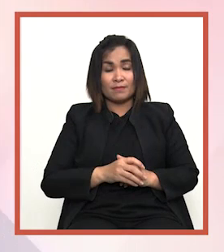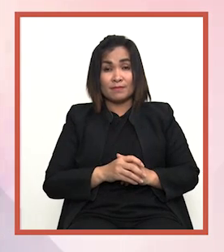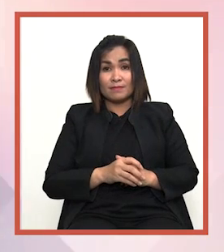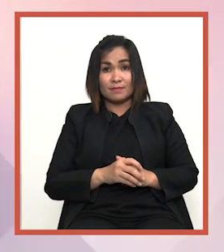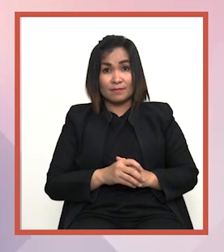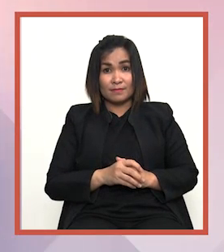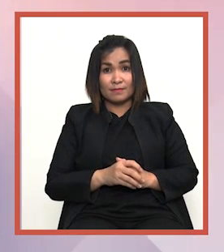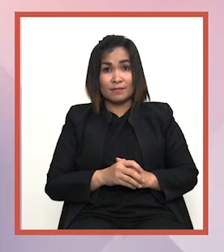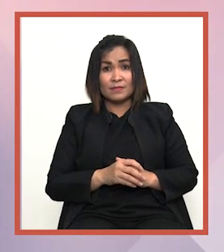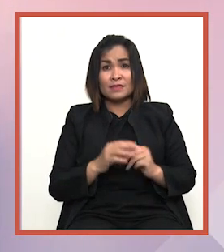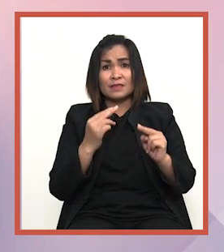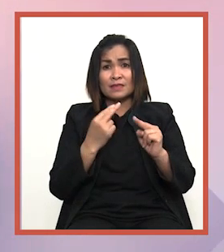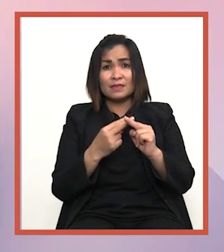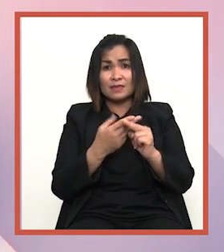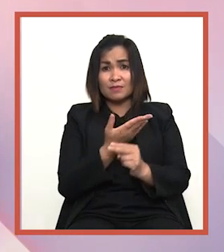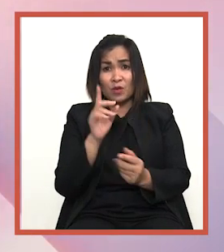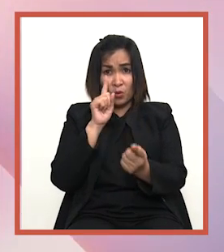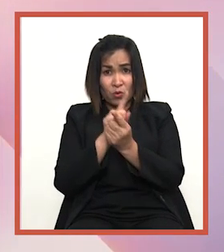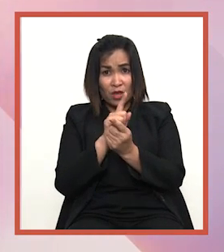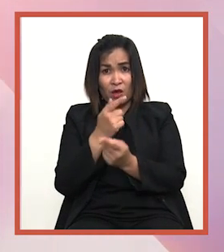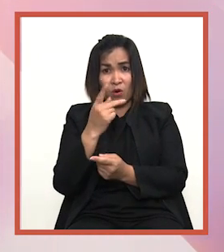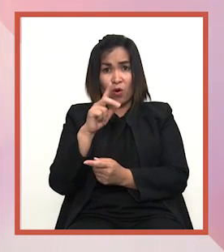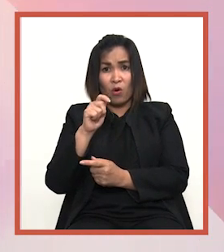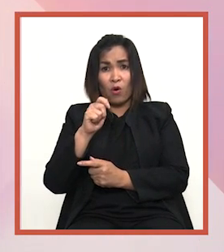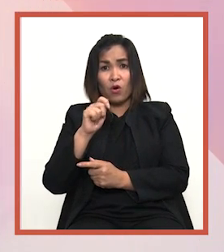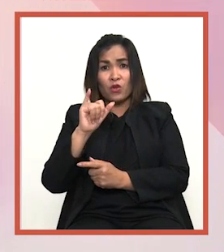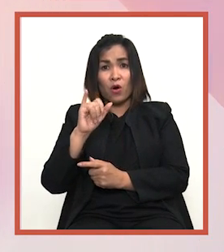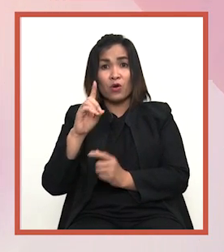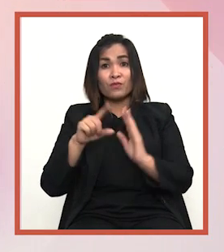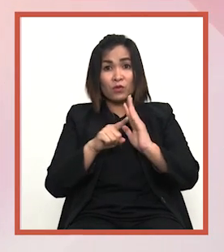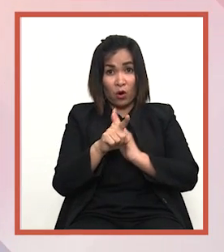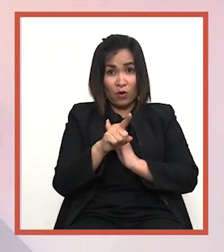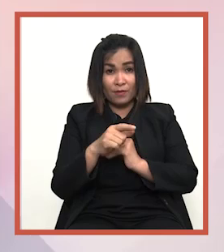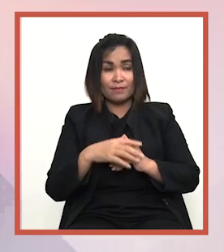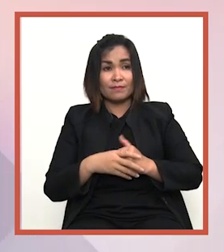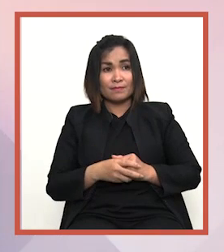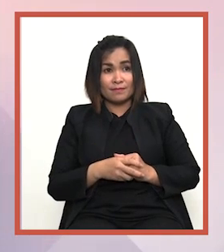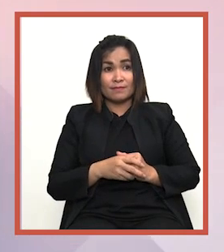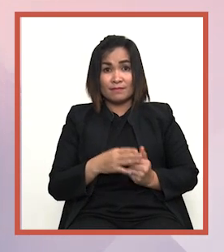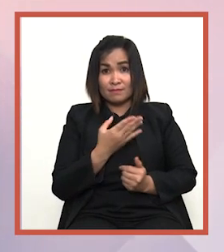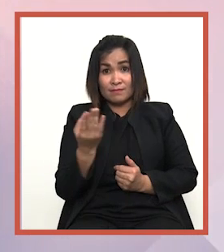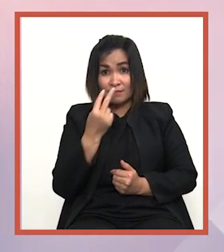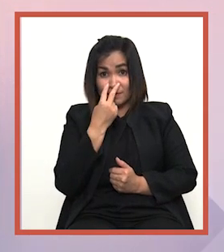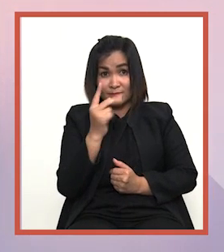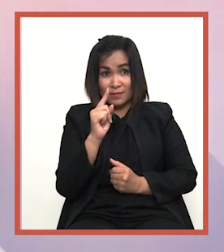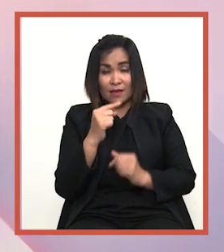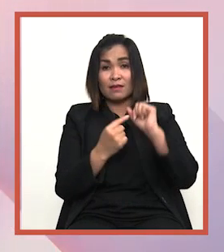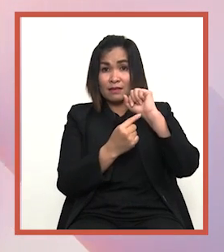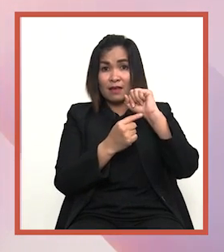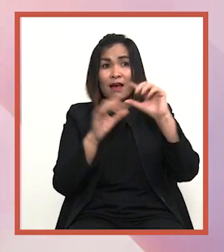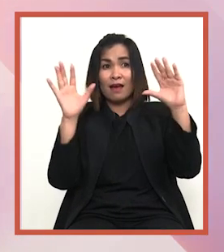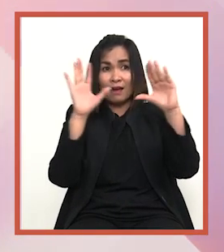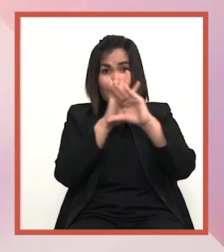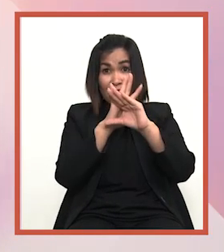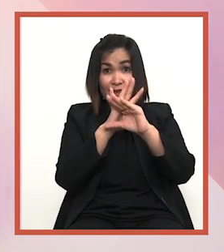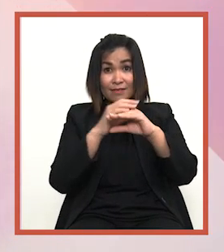ขดลวดความร้อนหรือคอยนะครับนะขดลวดความร้อนนักเรียนจะสังเกตเห็นนะครับสัญลักษณ์นะครับจะคล้ายๆกับ